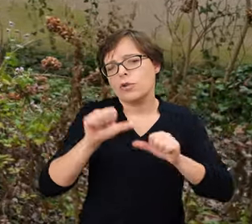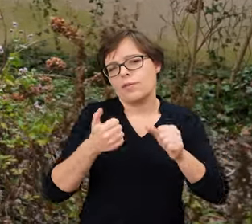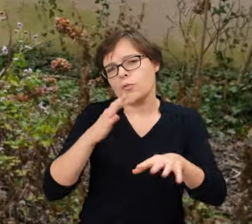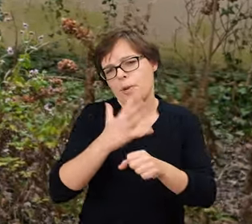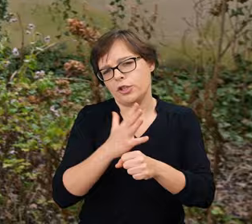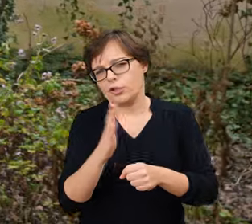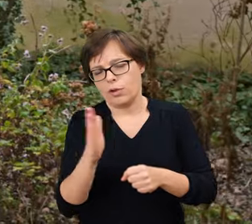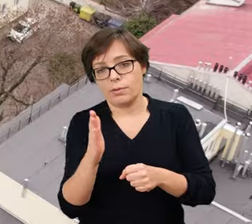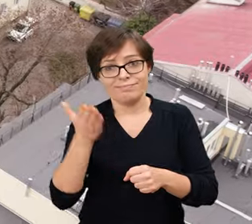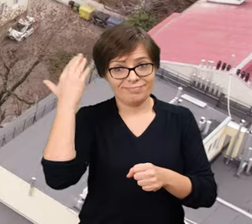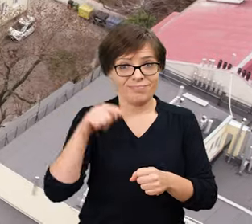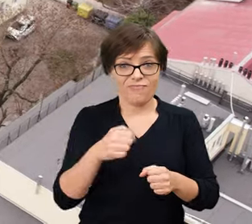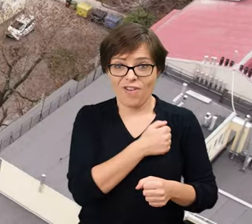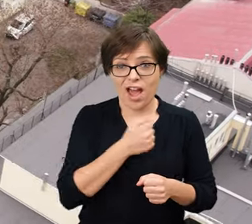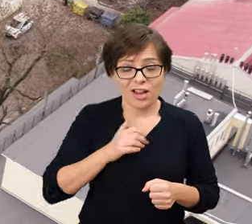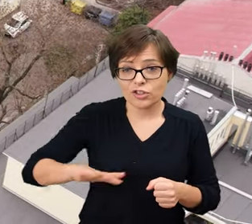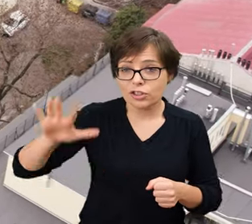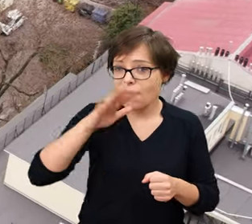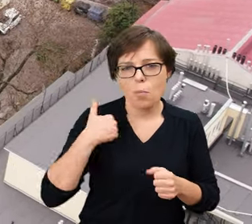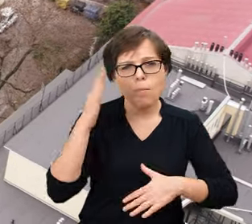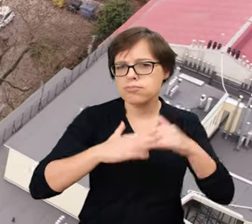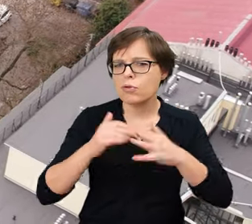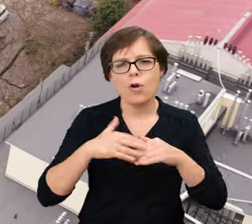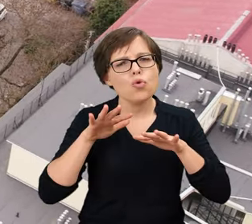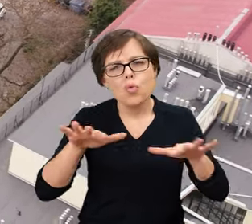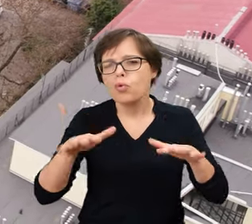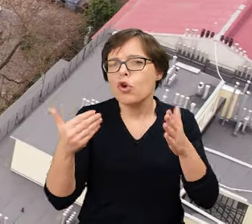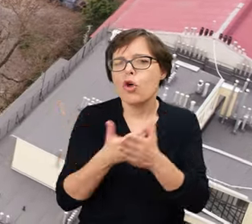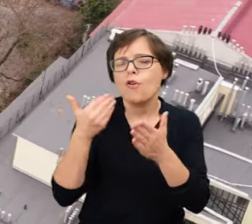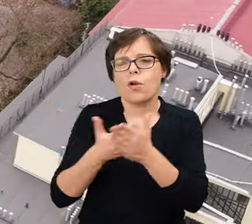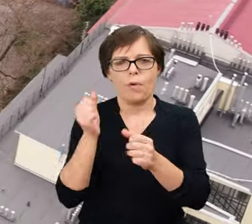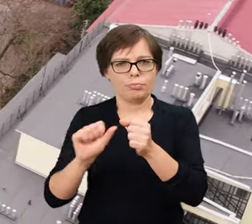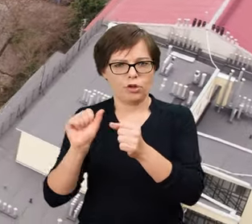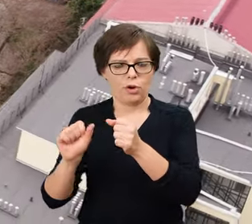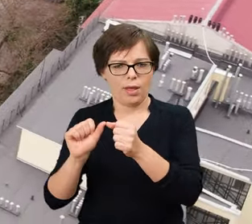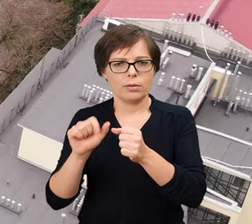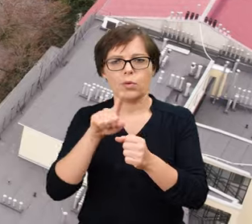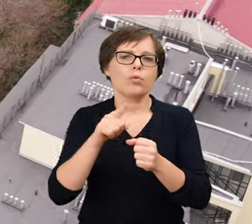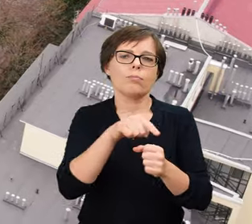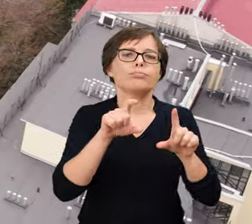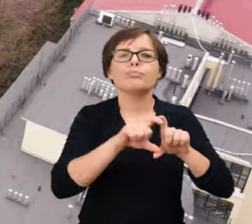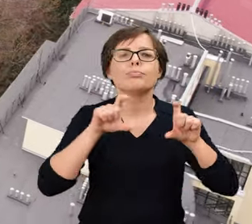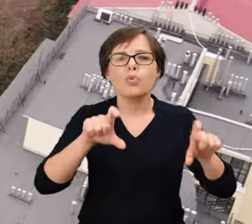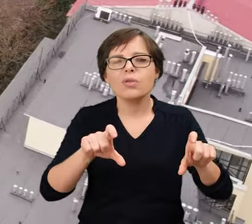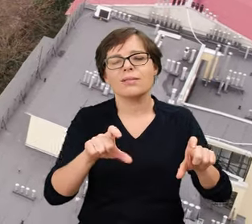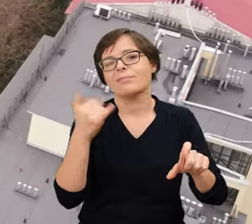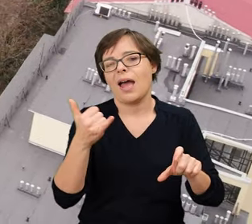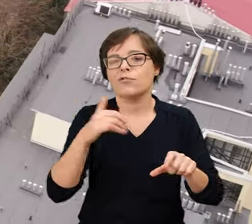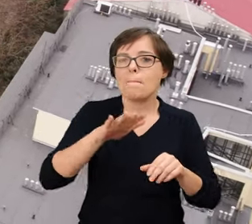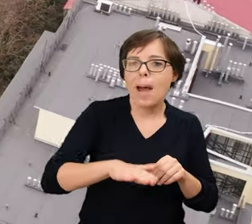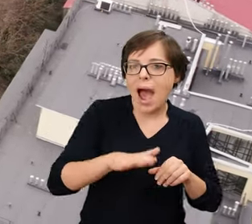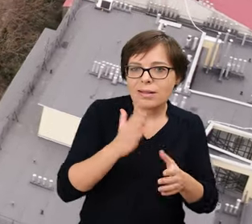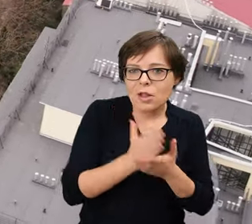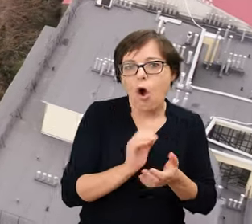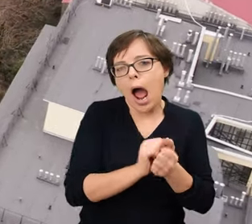Warszawie wtedy wybudowano bardzo dużo nowych przedszkoli. To są zwykle budynki albo parterowe, albo